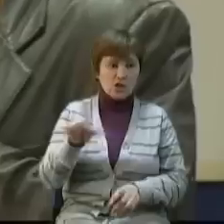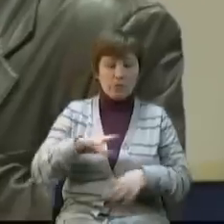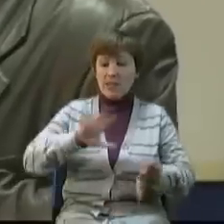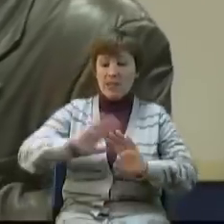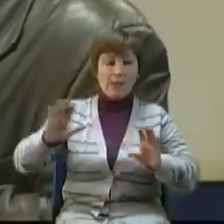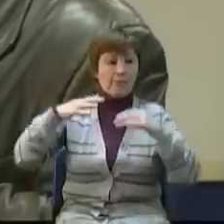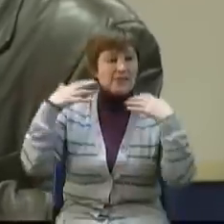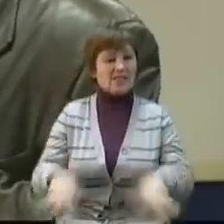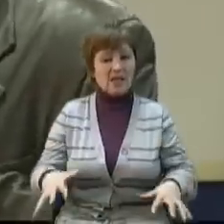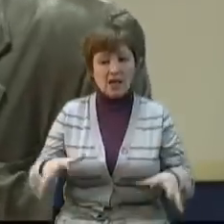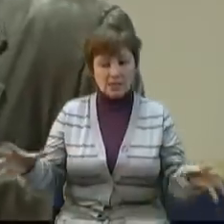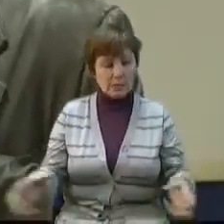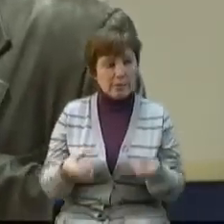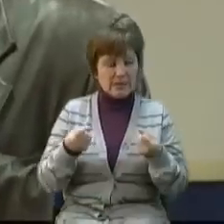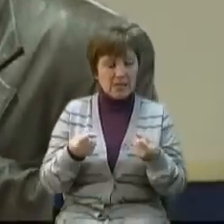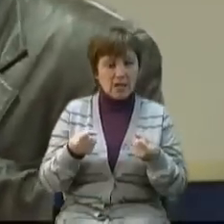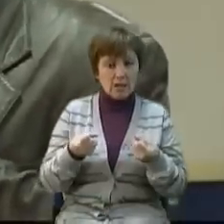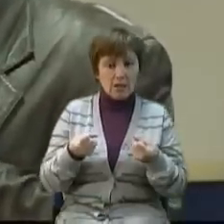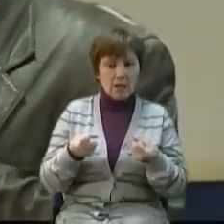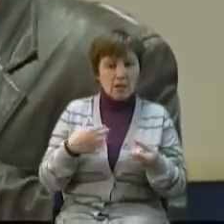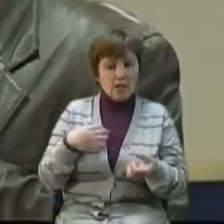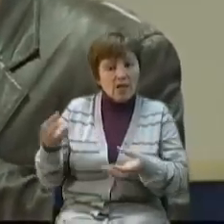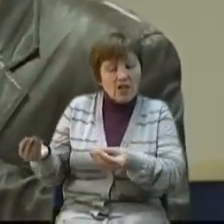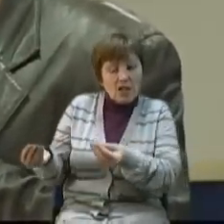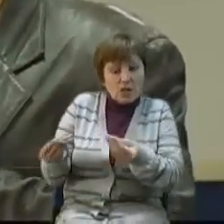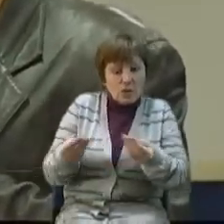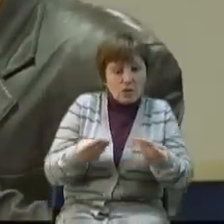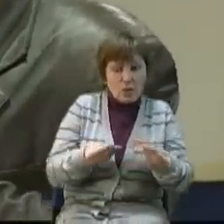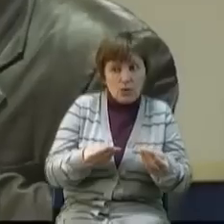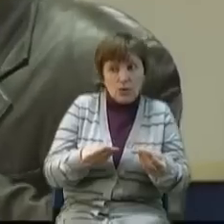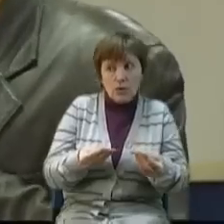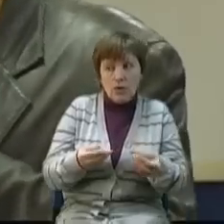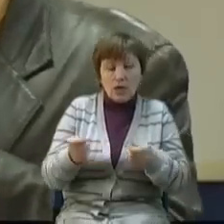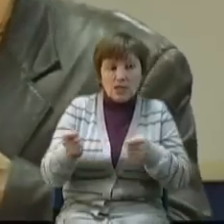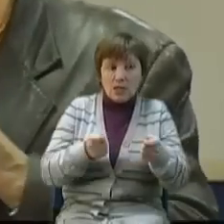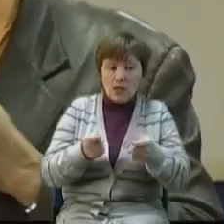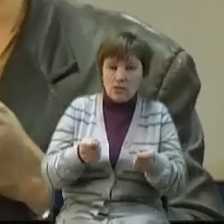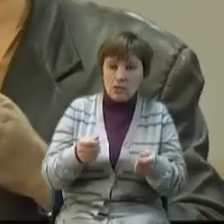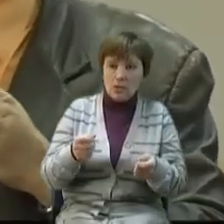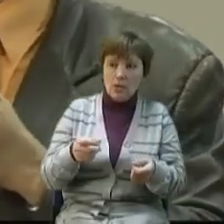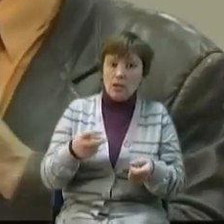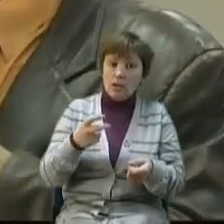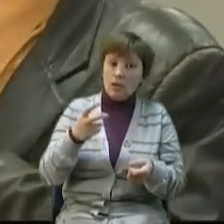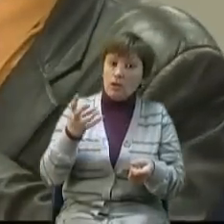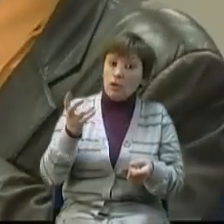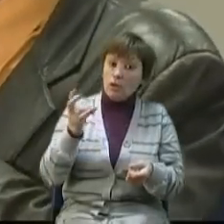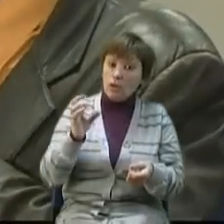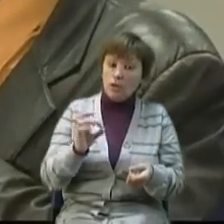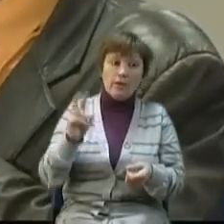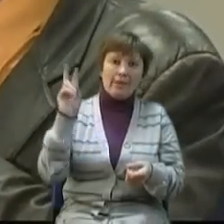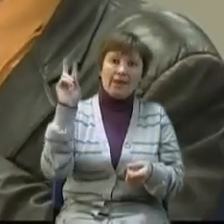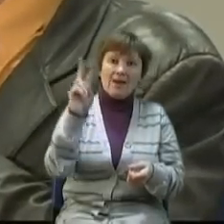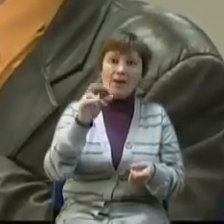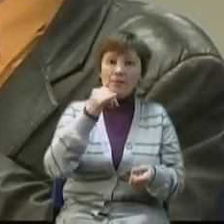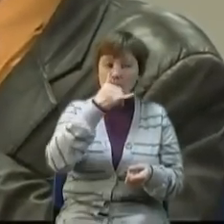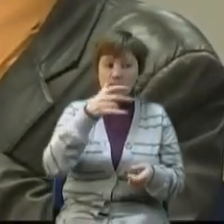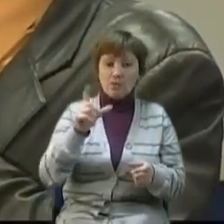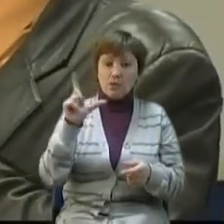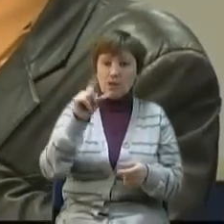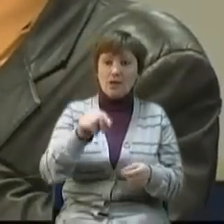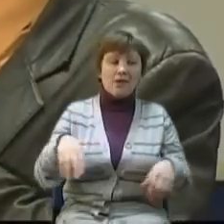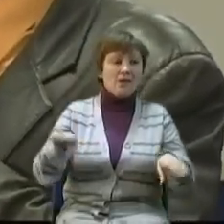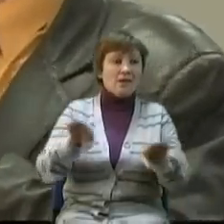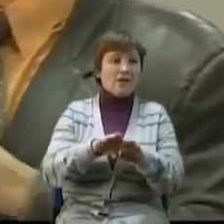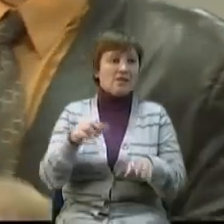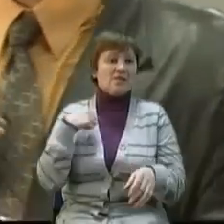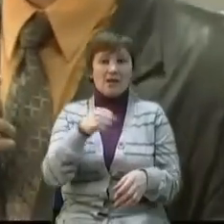его доношу, но интересный вопрос, что троллейбус не может ехать так, как он хочет. Знаете, когда-то